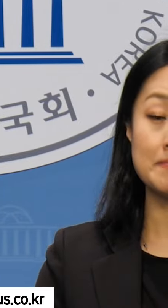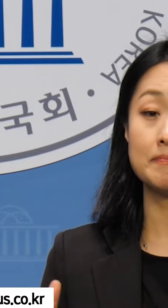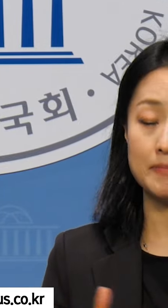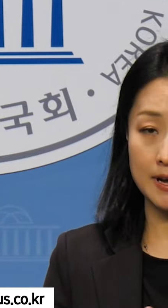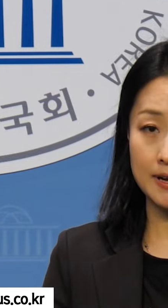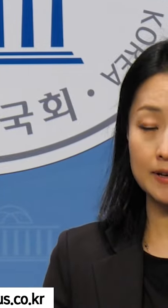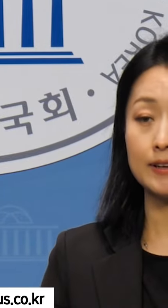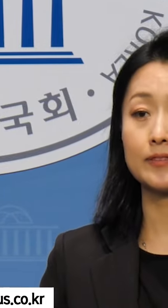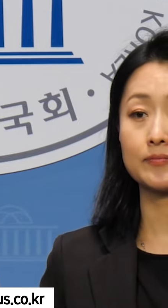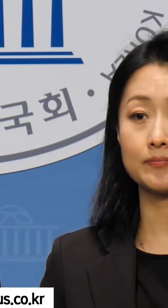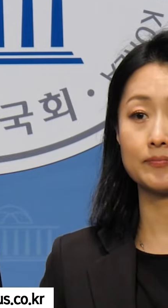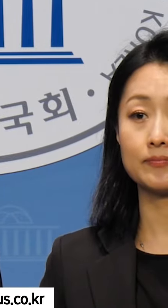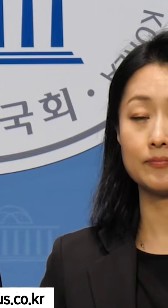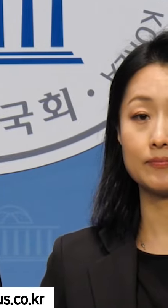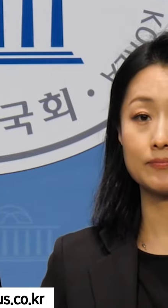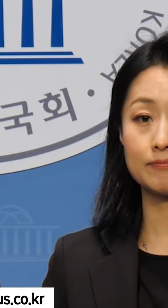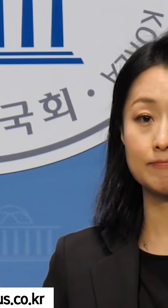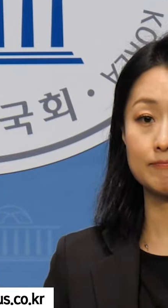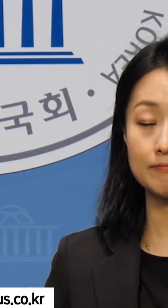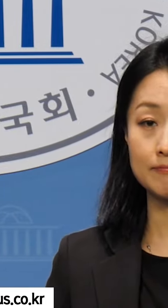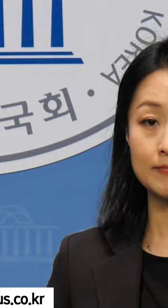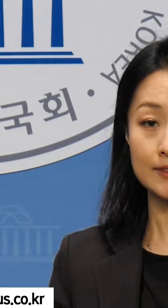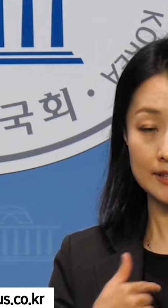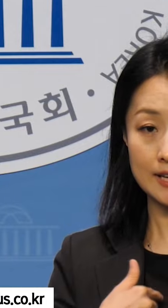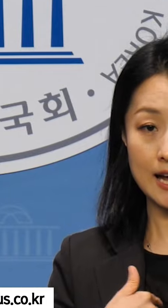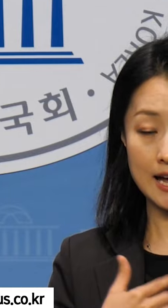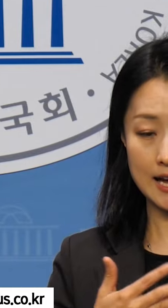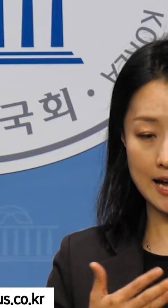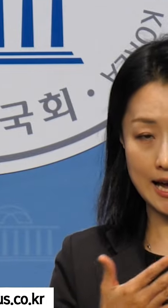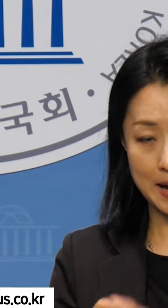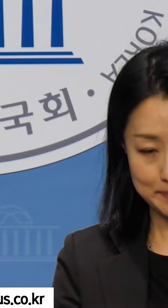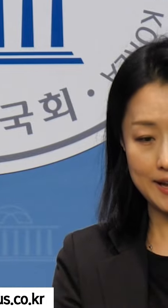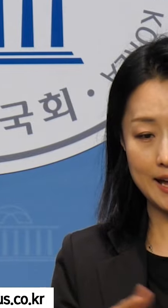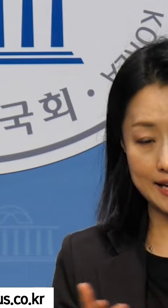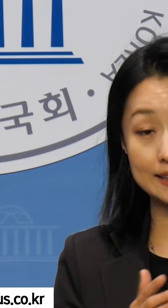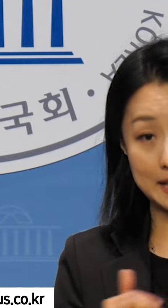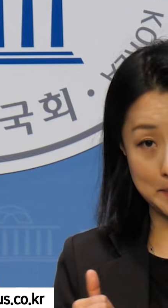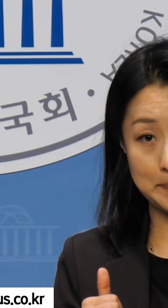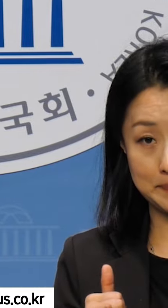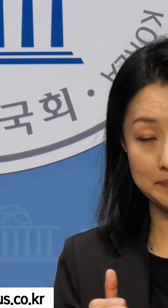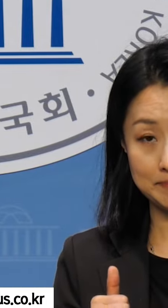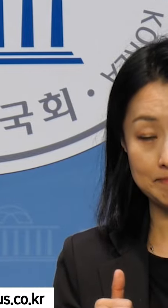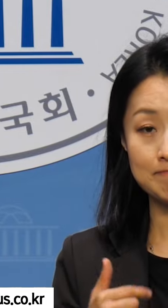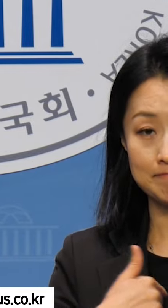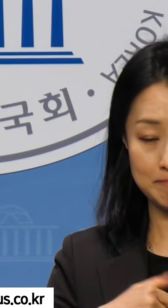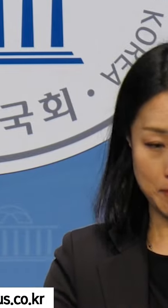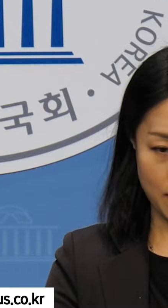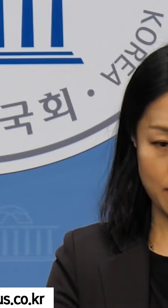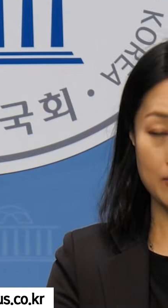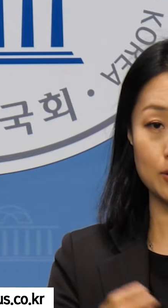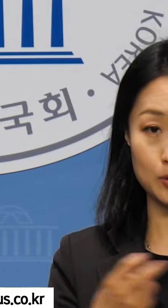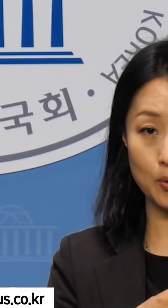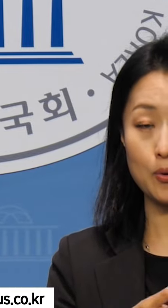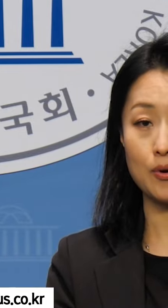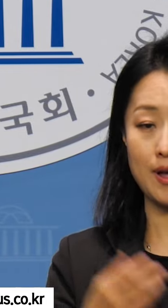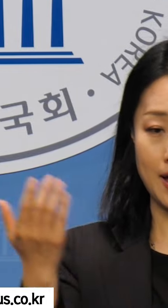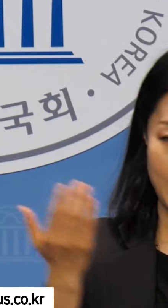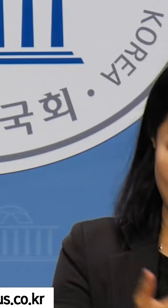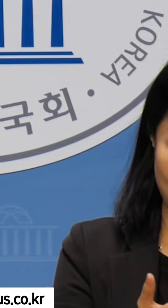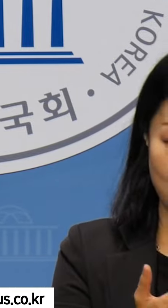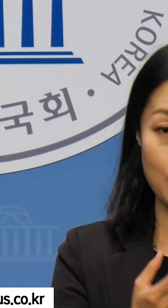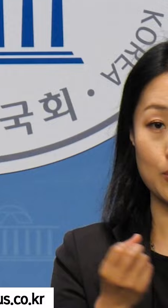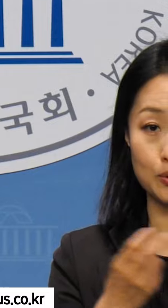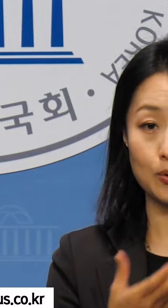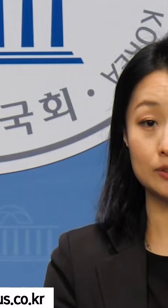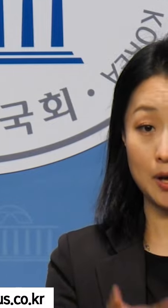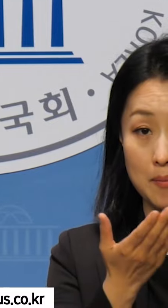했습니다. 동료들과 함께 징계를 받았고 몇몇 선배들은 해고를 당했으며 이용화 선배는 병마와